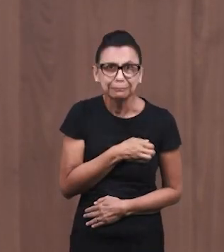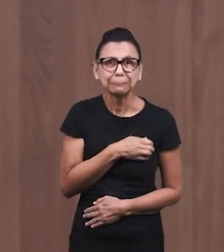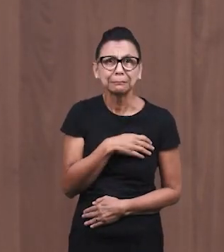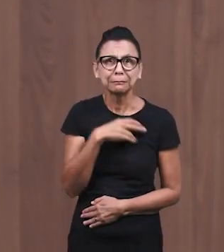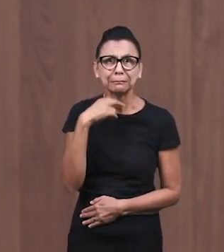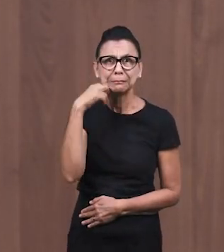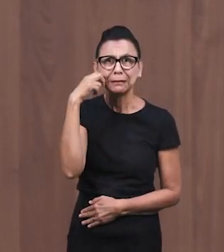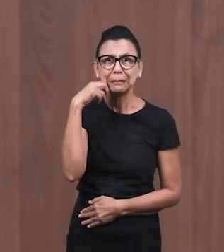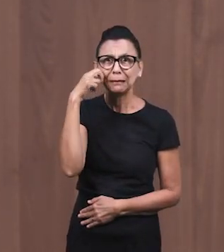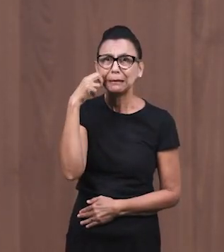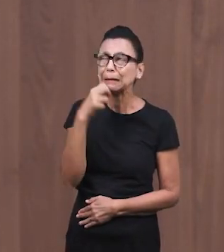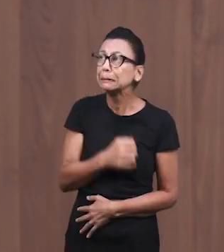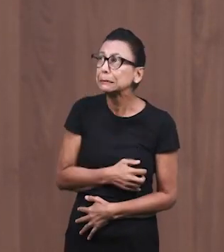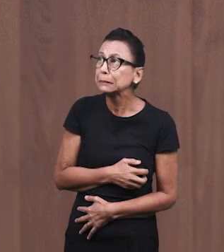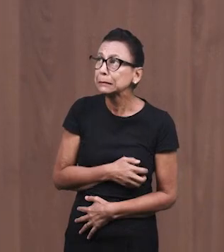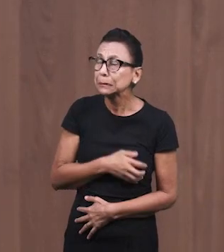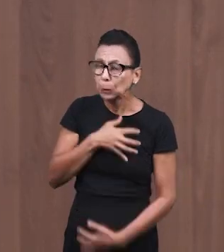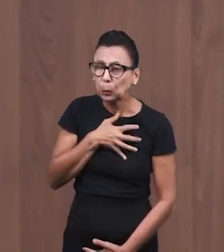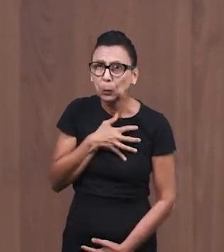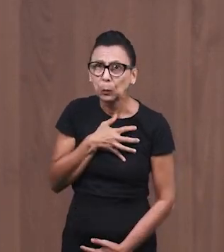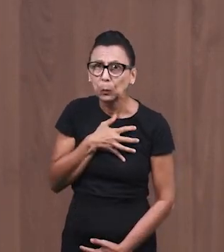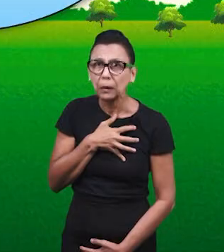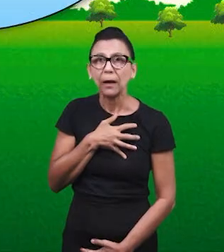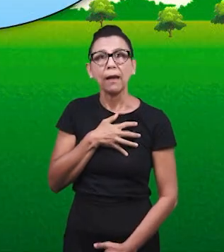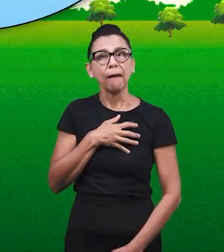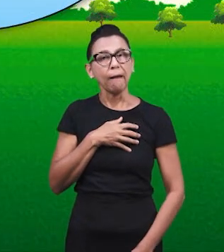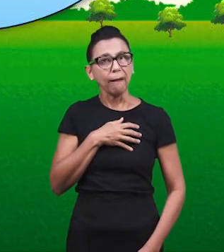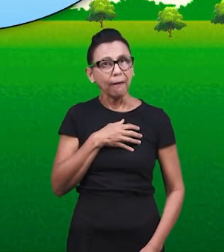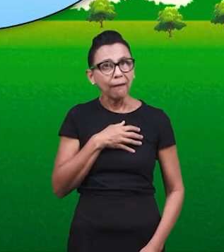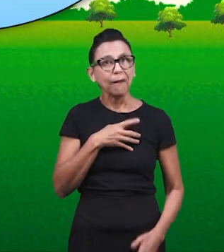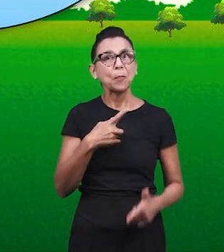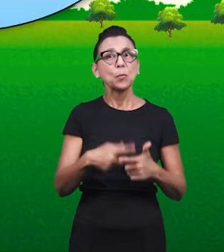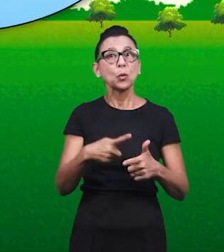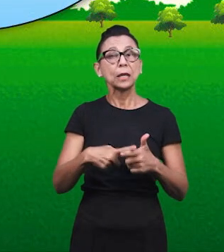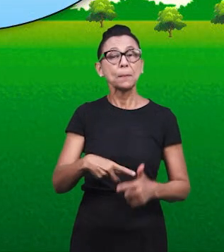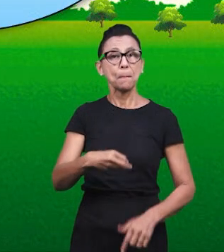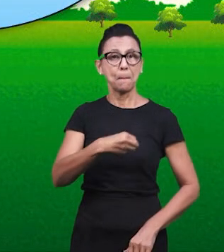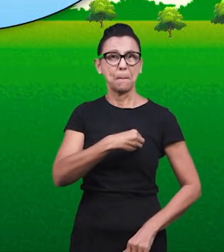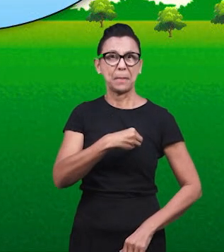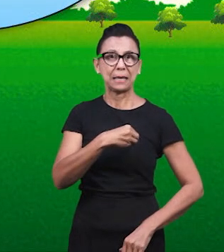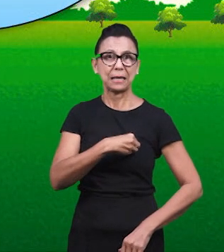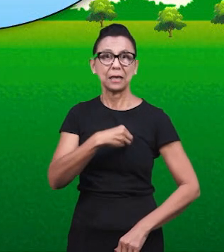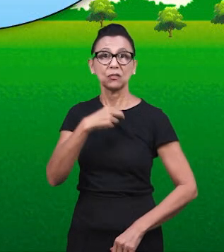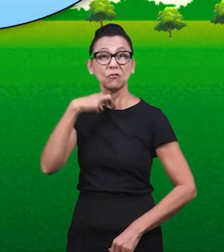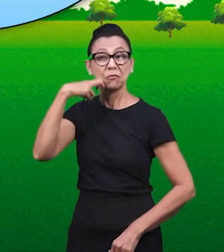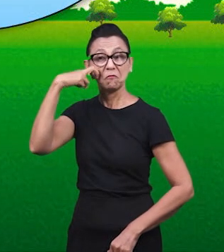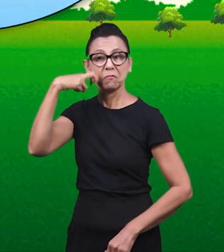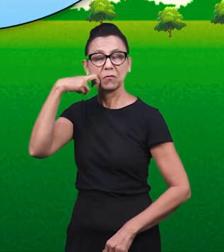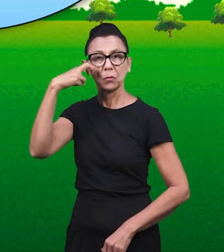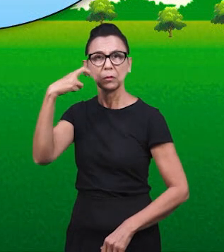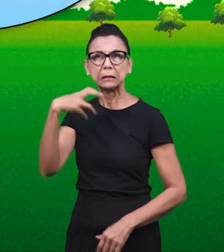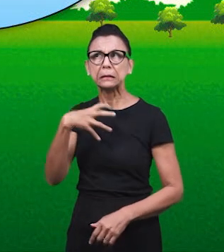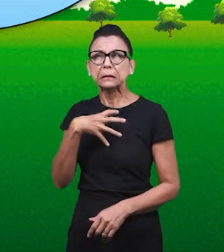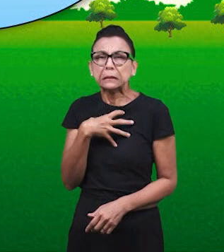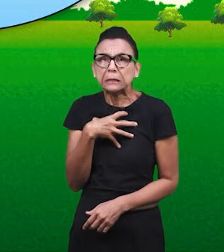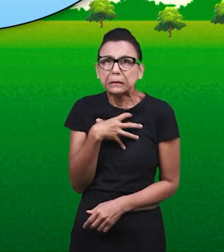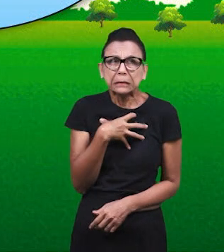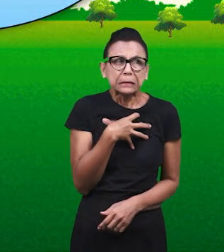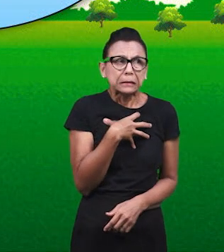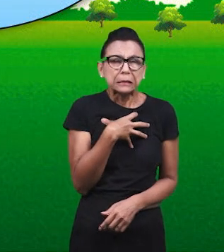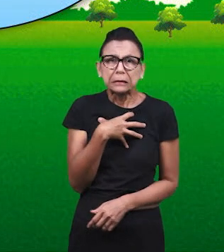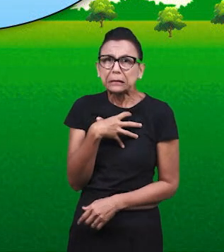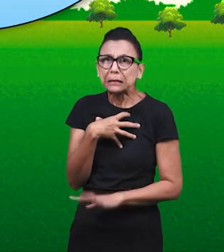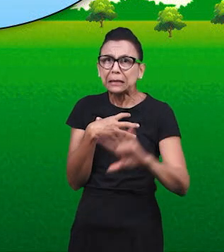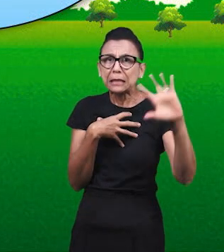Ils ont vu qu'ils étaient sans habits. Ils étaient honteux. Le péché, il fait cela. Il apporte de la